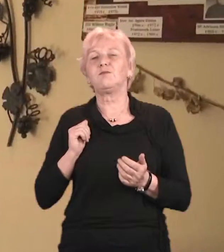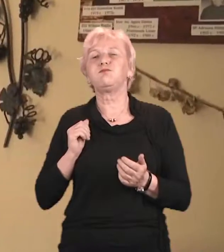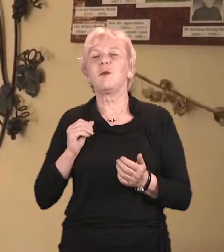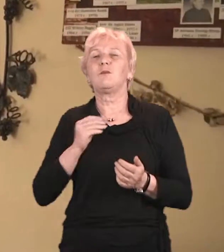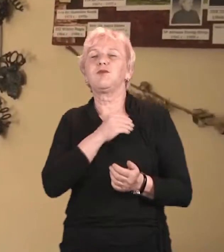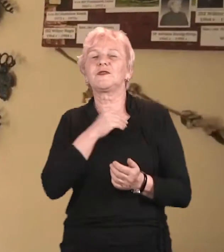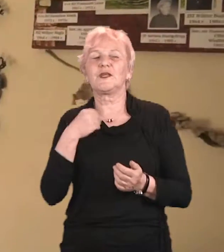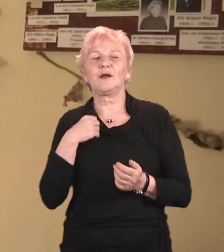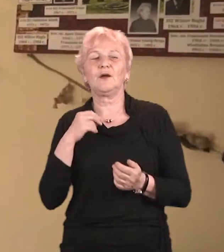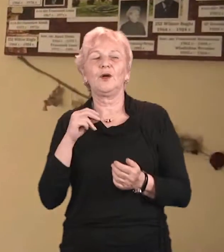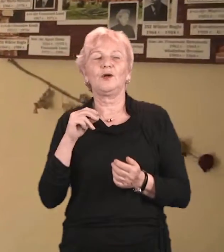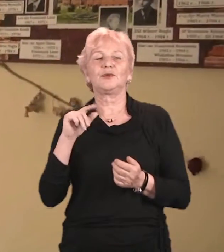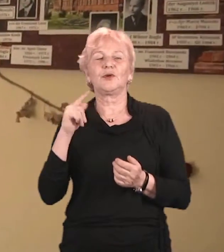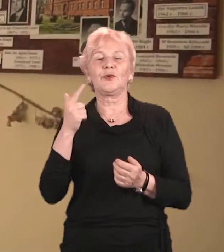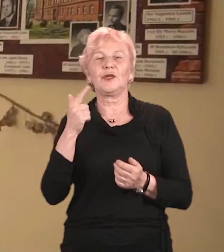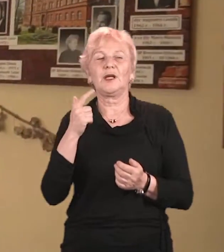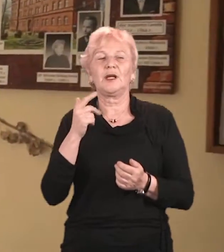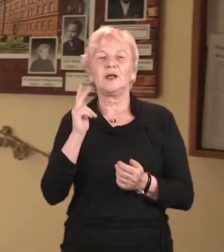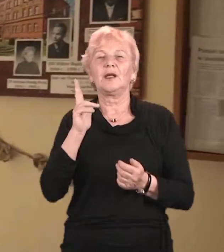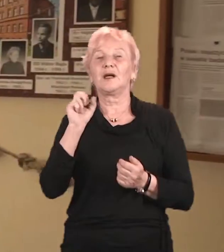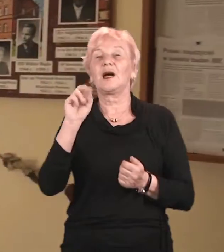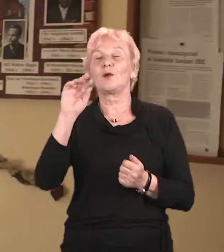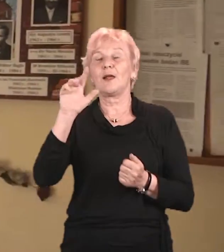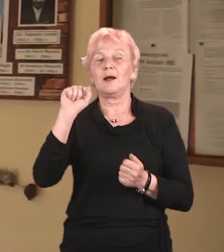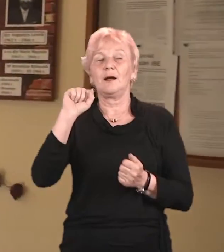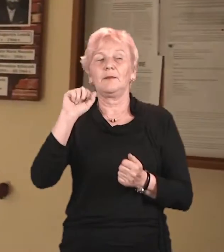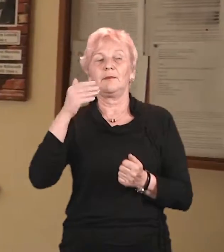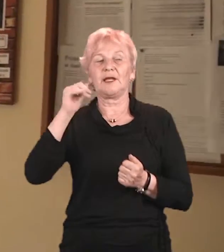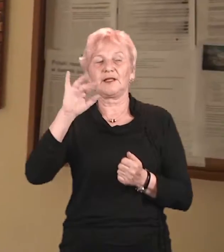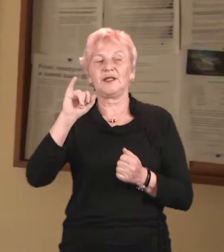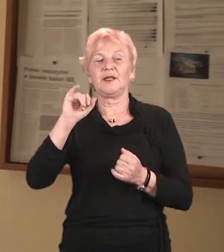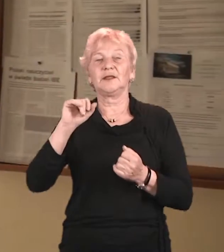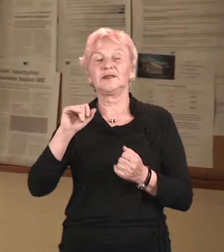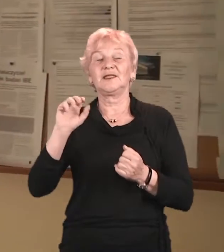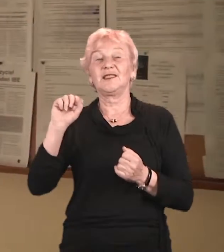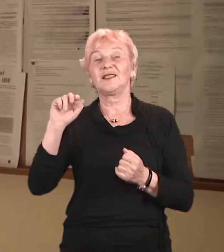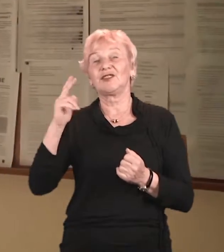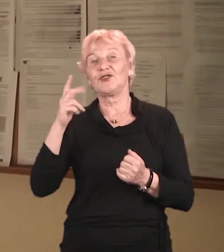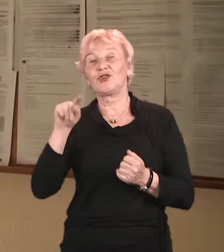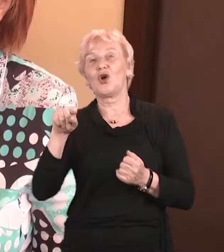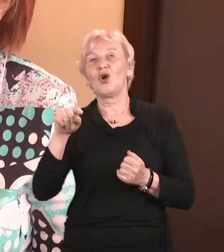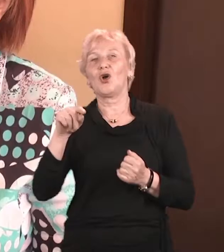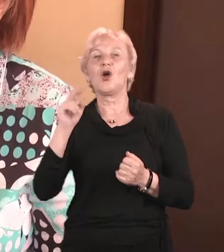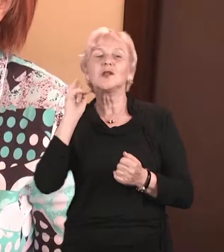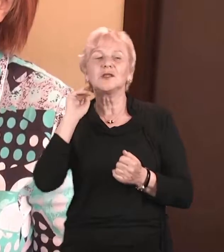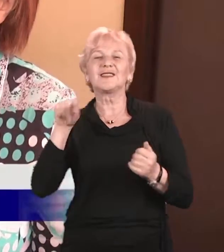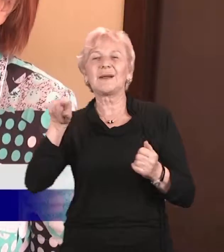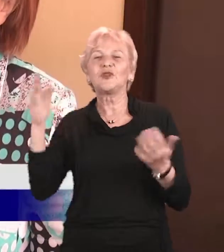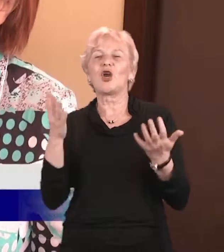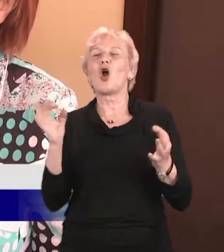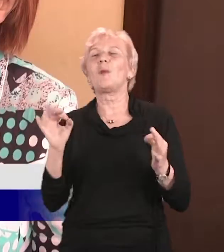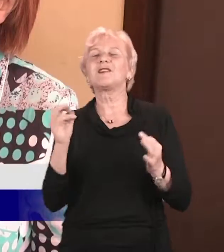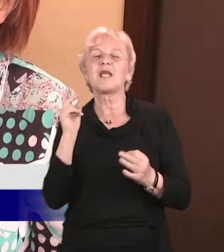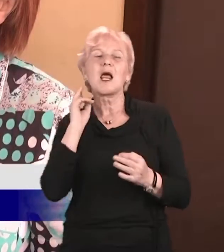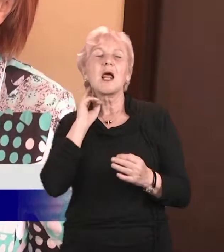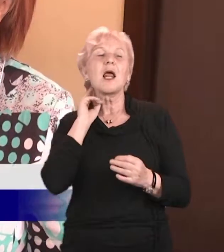a trzeci przy Kasprowicza, gdzie dziś funkcjonuje zespół szkół ogólnokształcących. Prawdziwą historią tego ośrodka jest to, że też,